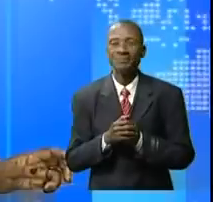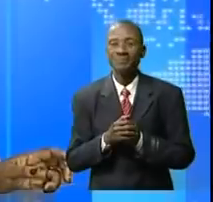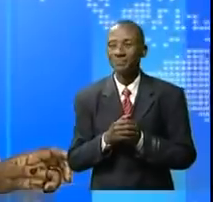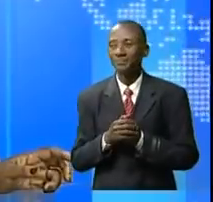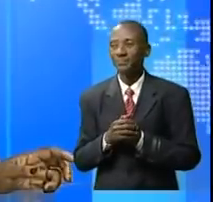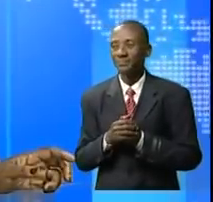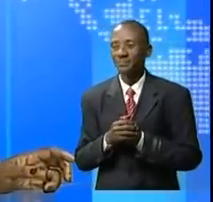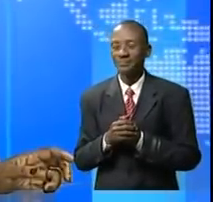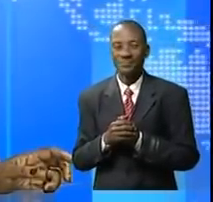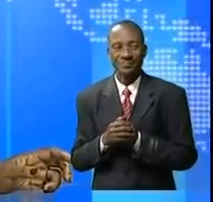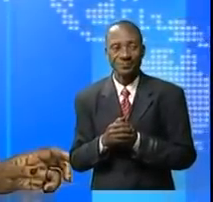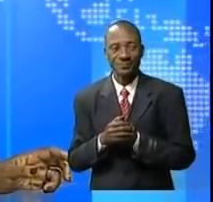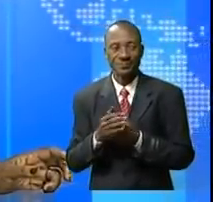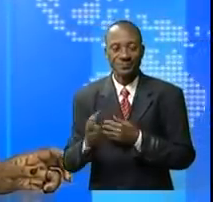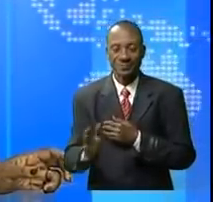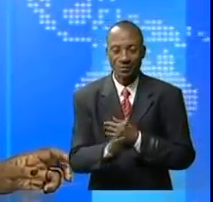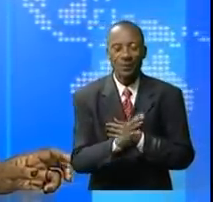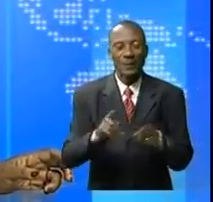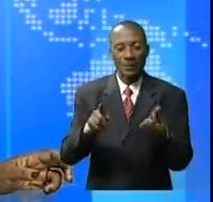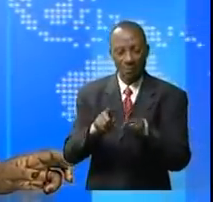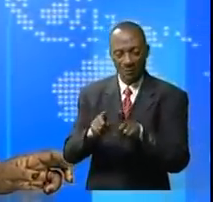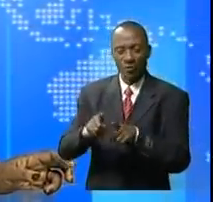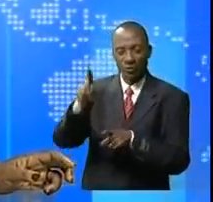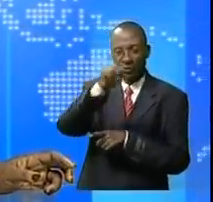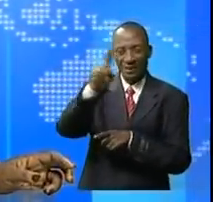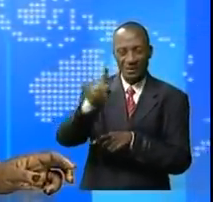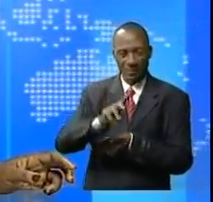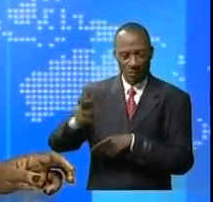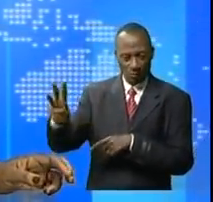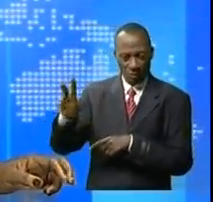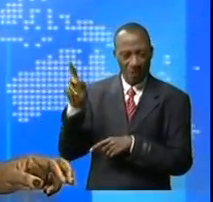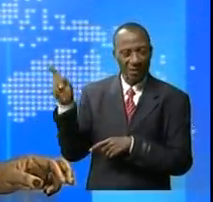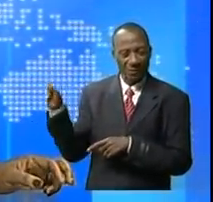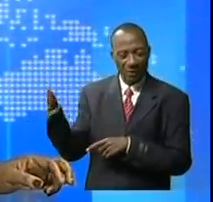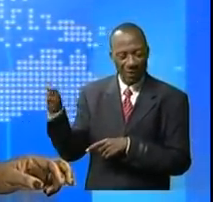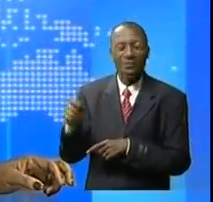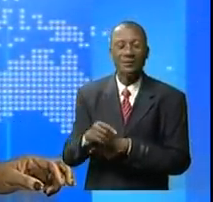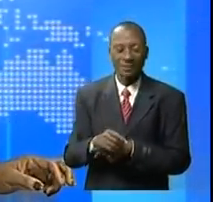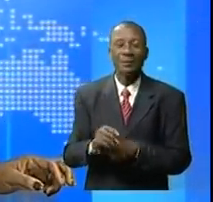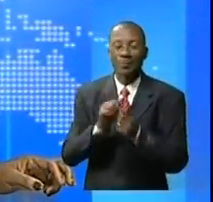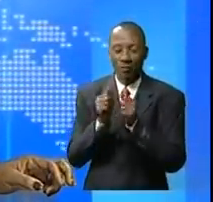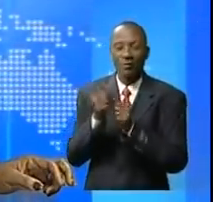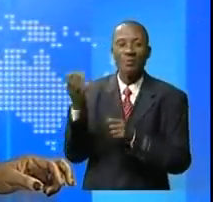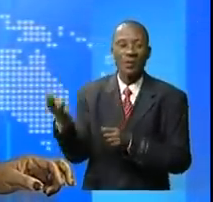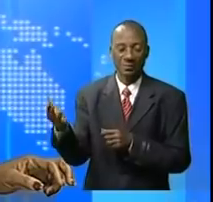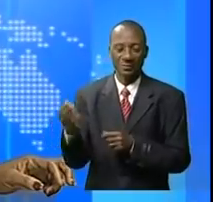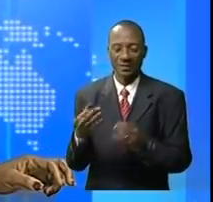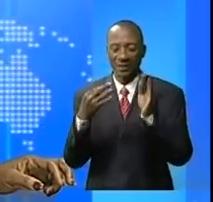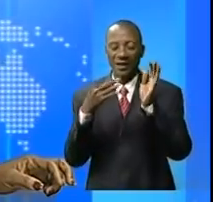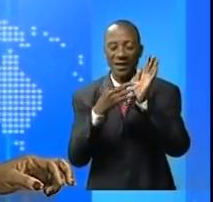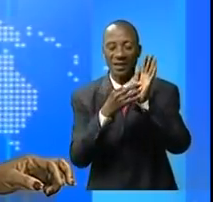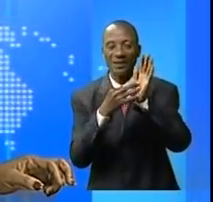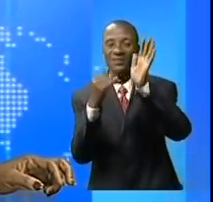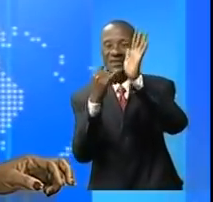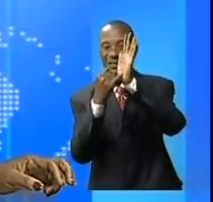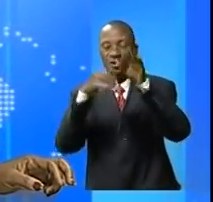Il résidait illégalement au Zimbabwe sans aucun document de migration. 86 Congolais sont expulsés